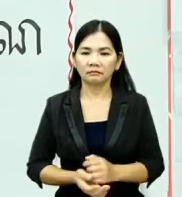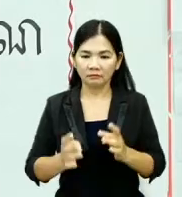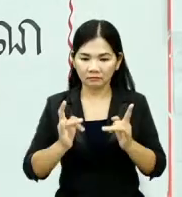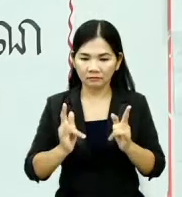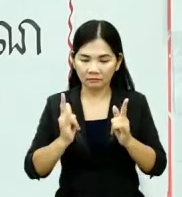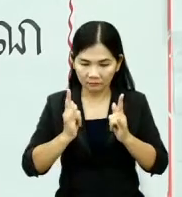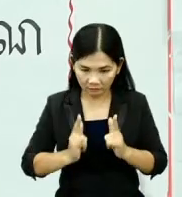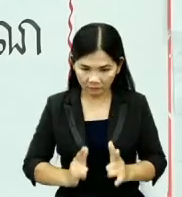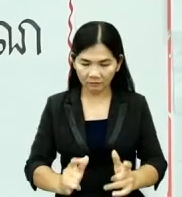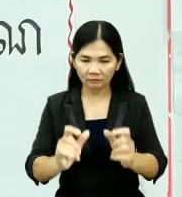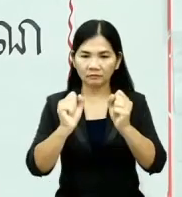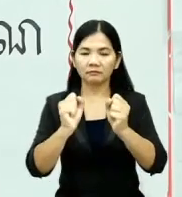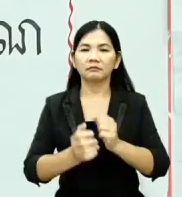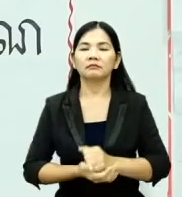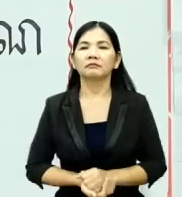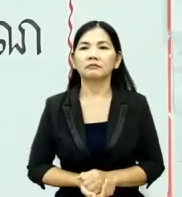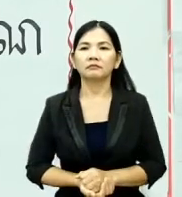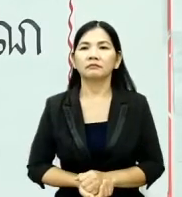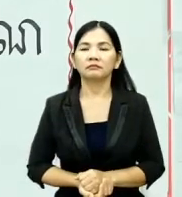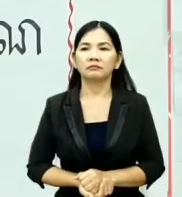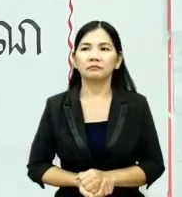prang